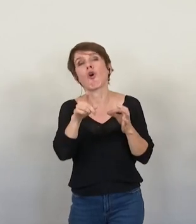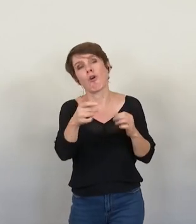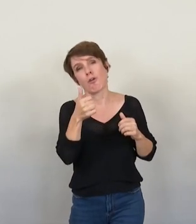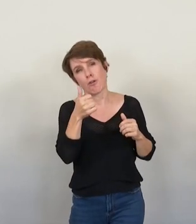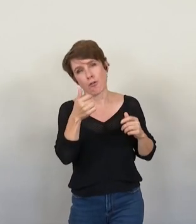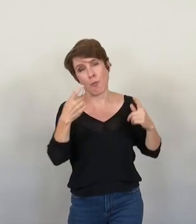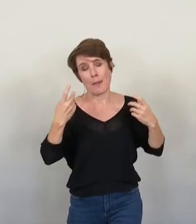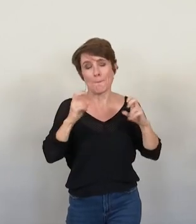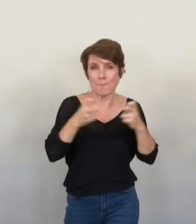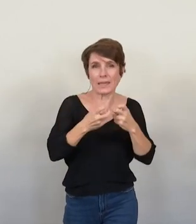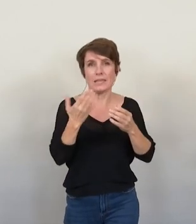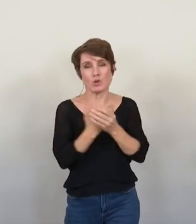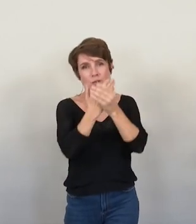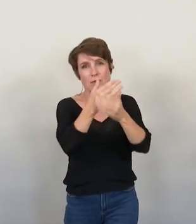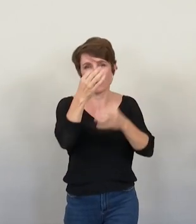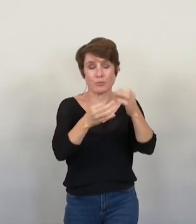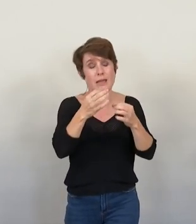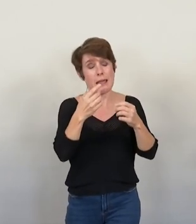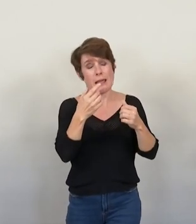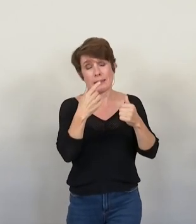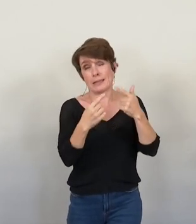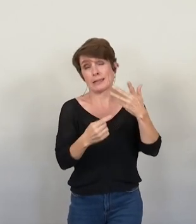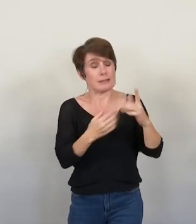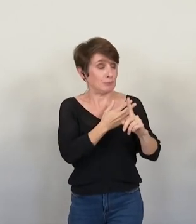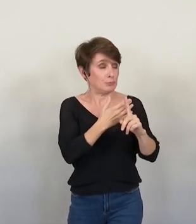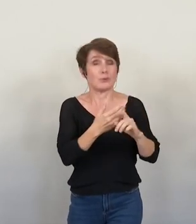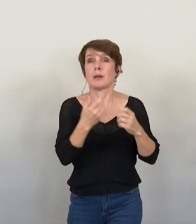réponses merci Monsieur Carignon pour